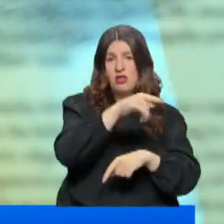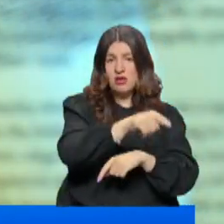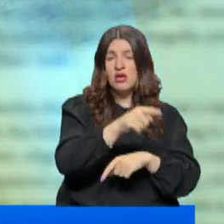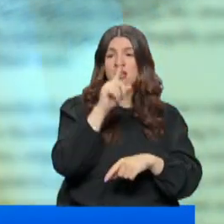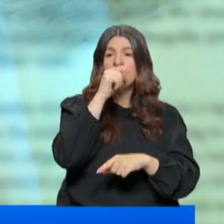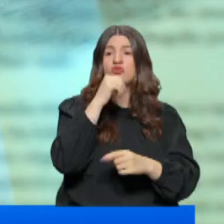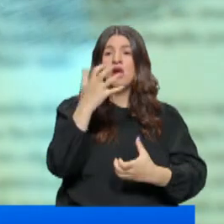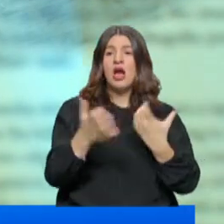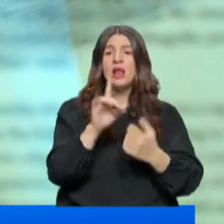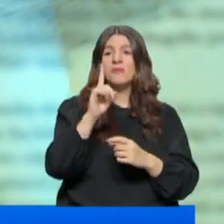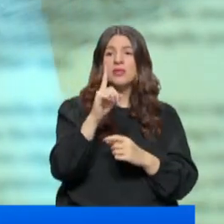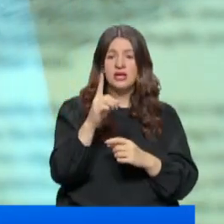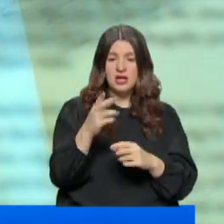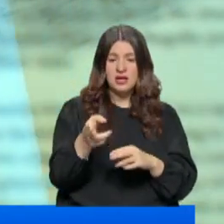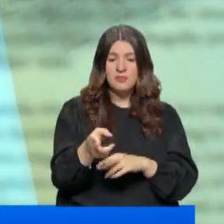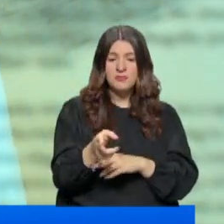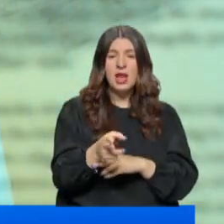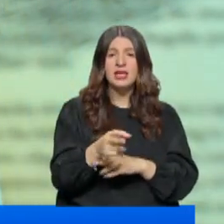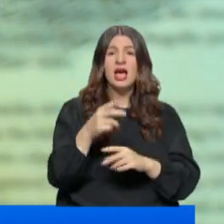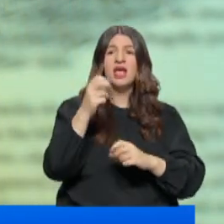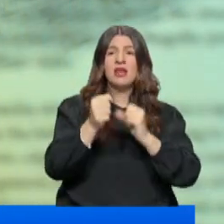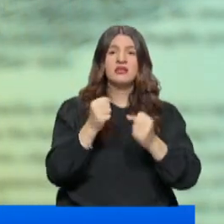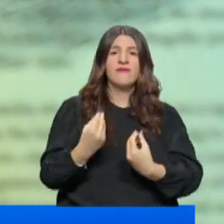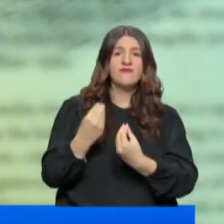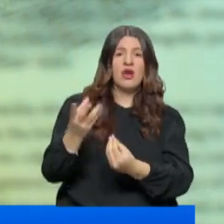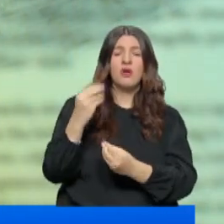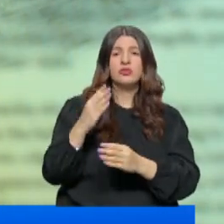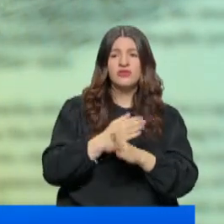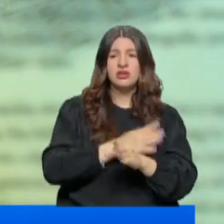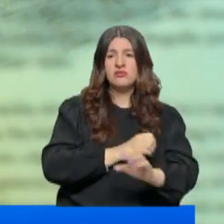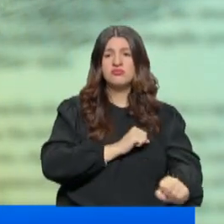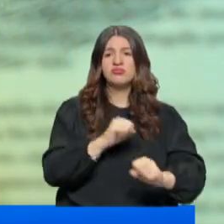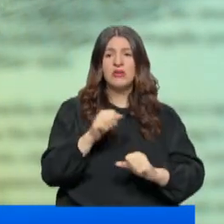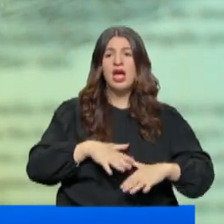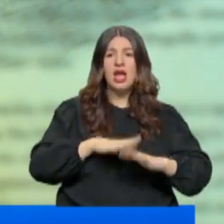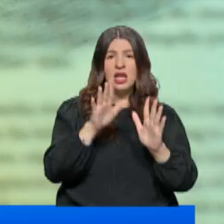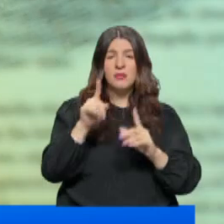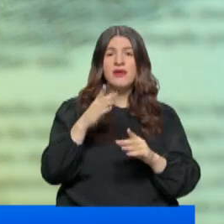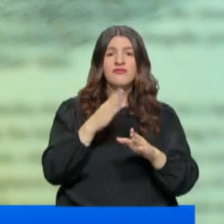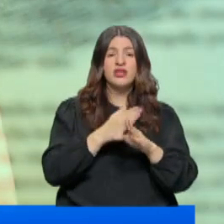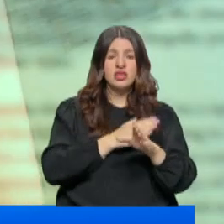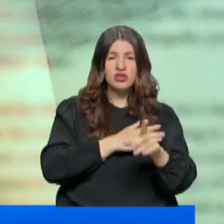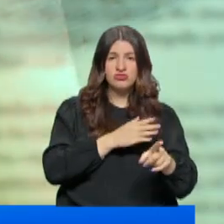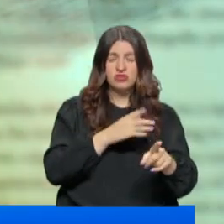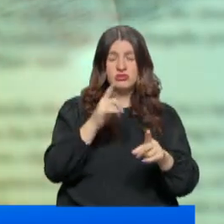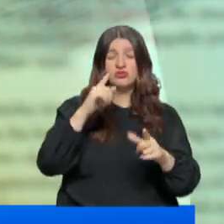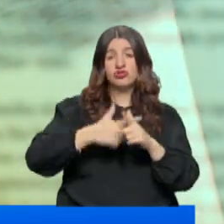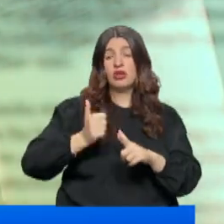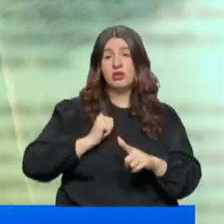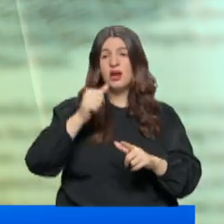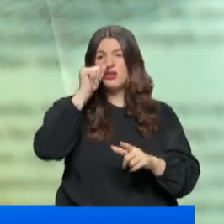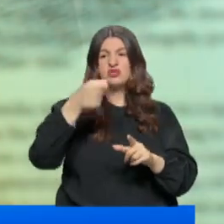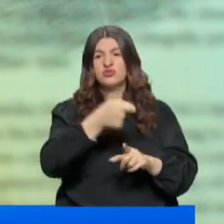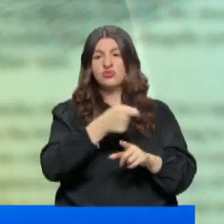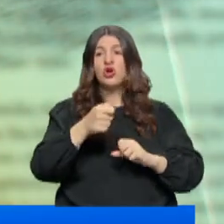su kaynağının bir alabalık tesisine kiralanmasına karşı yurttaşlar eylem yaptı. Jandarma biber gazıyla müdahale etti. Sol